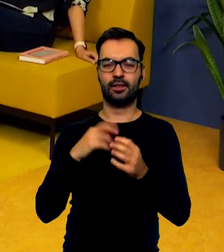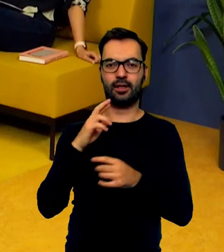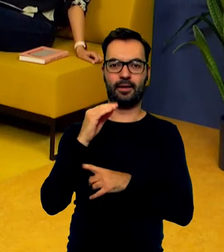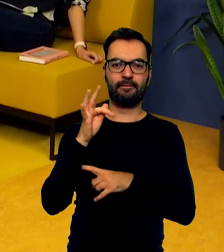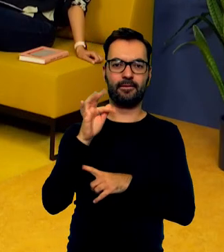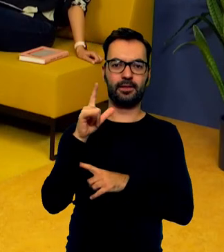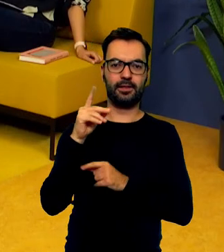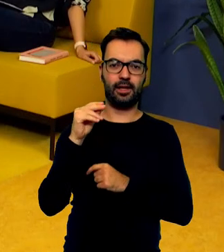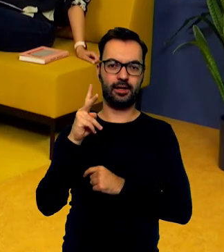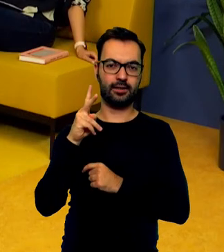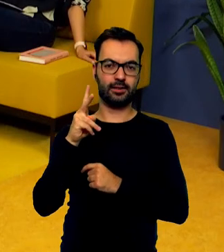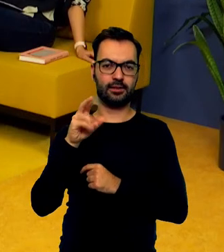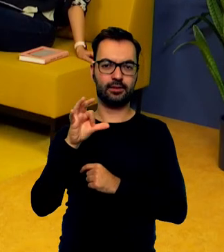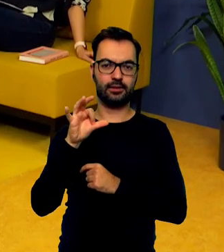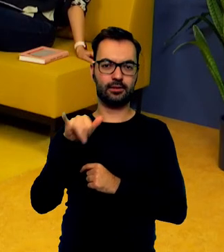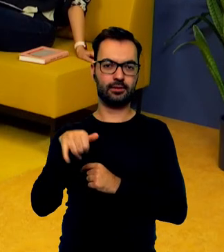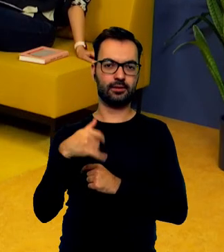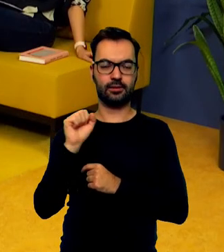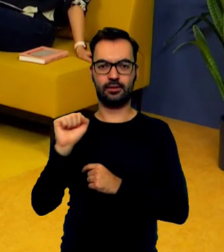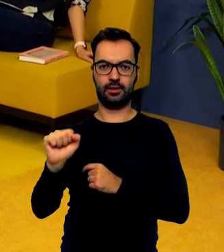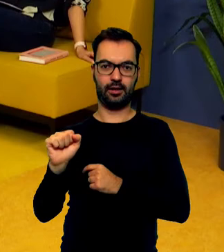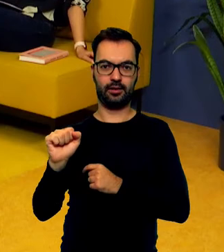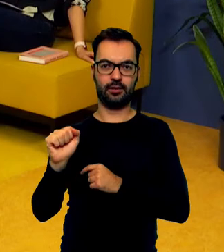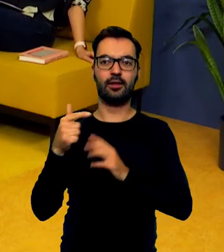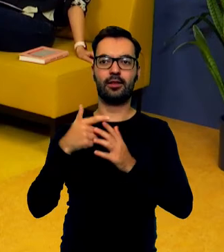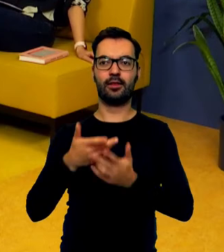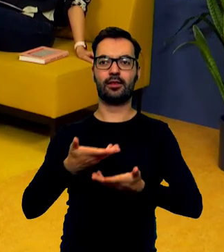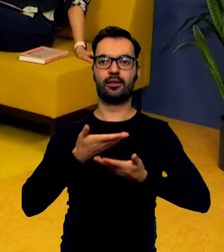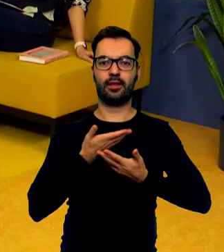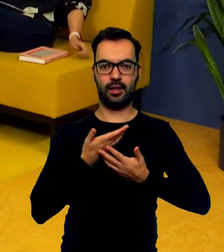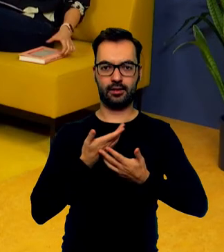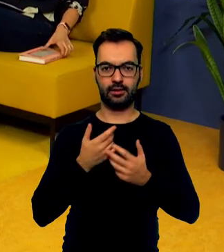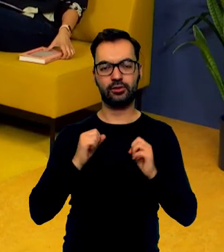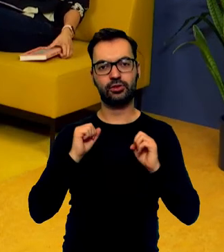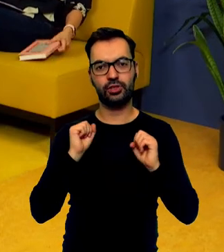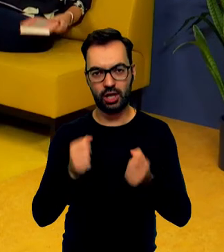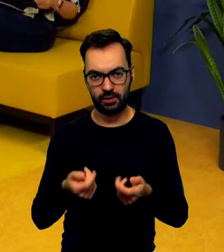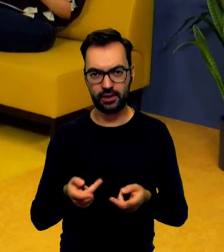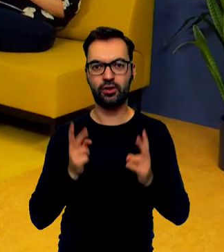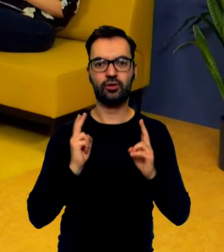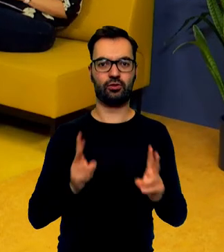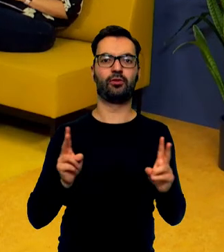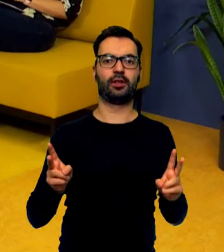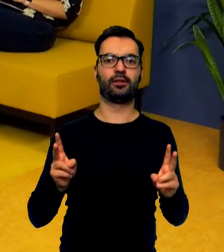czegoś, co otwiera nam drogę do działania sensownego,